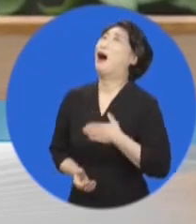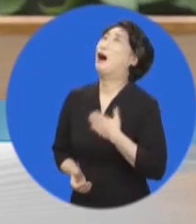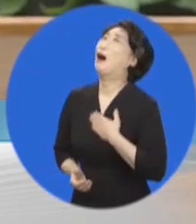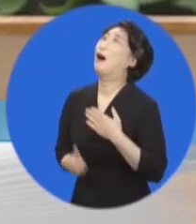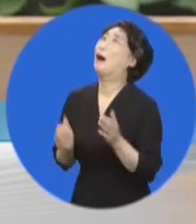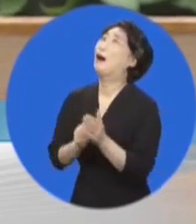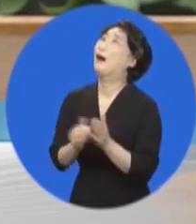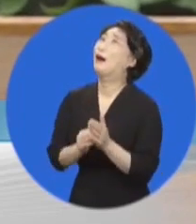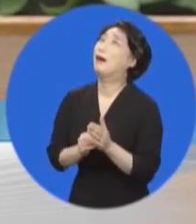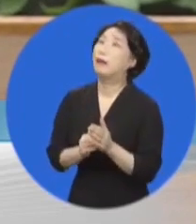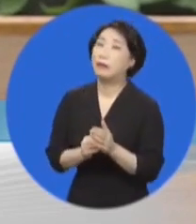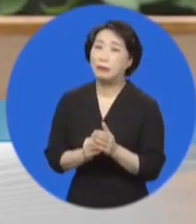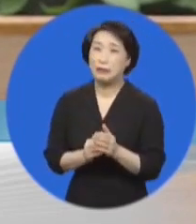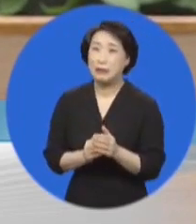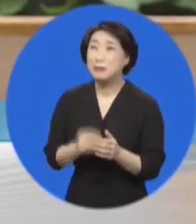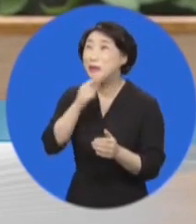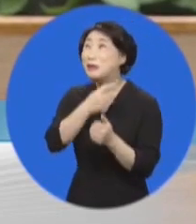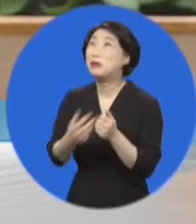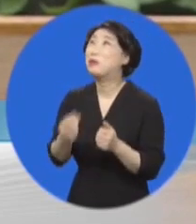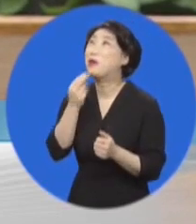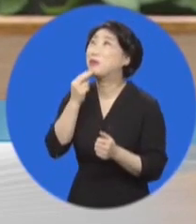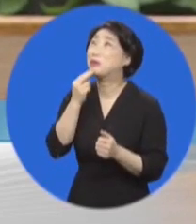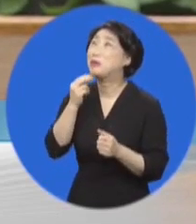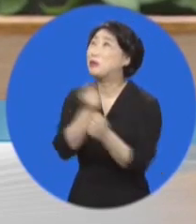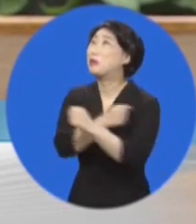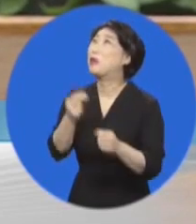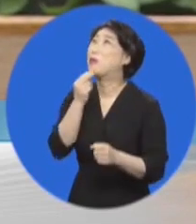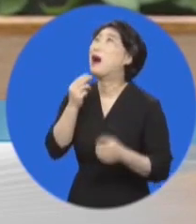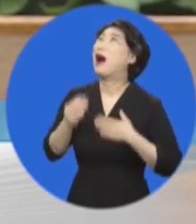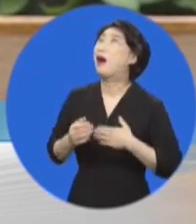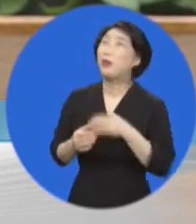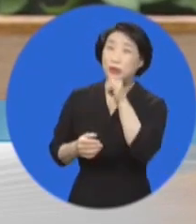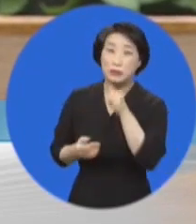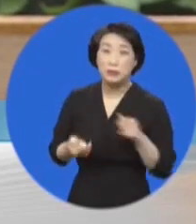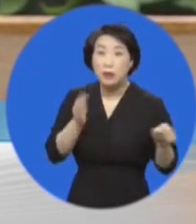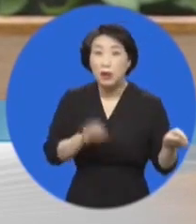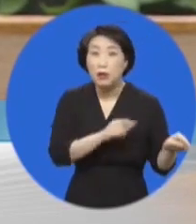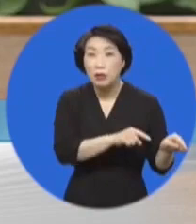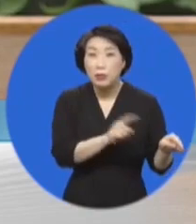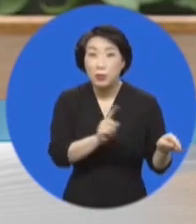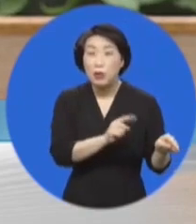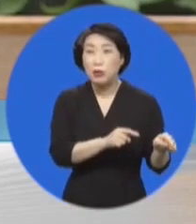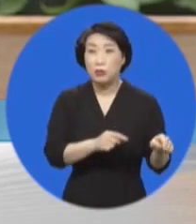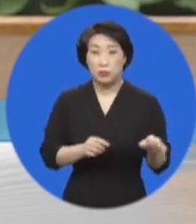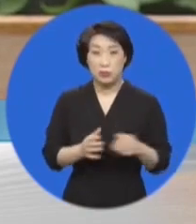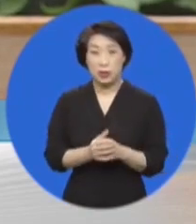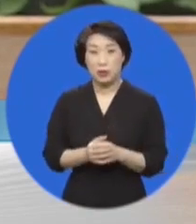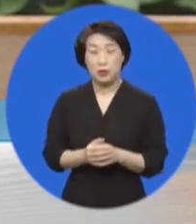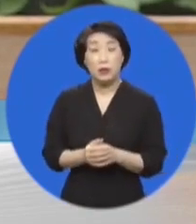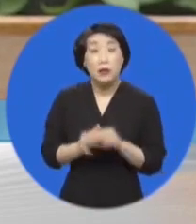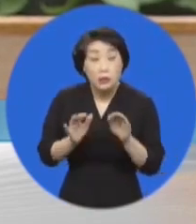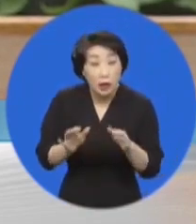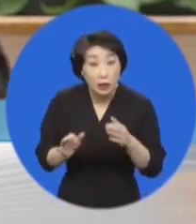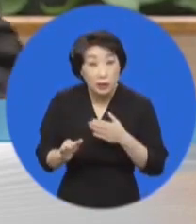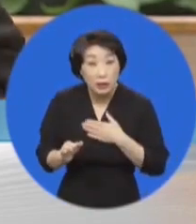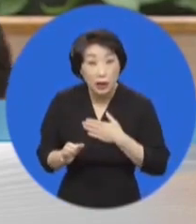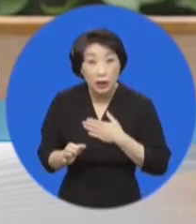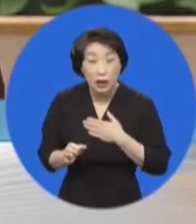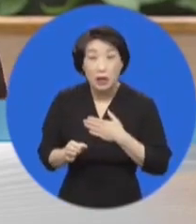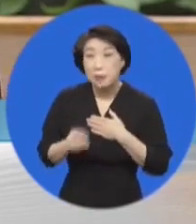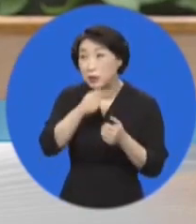그거. 아, 피 흘림이 없이는 사함이 없는 거 알지. 내가 피 흘리신